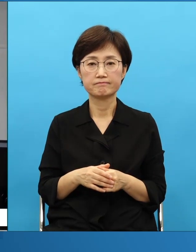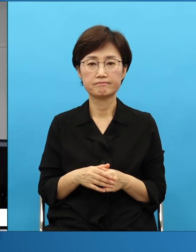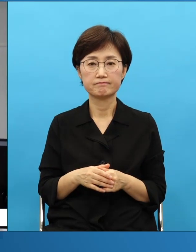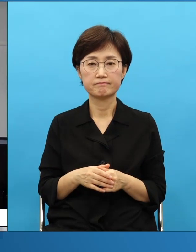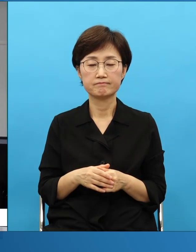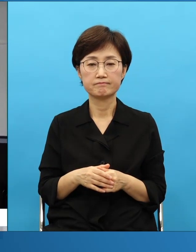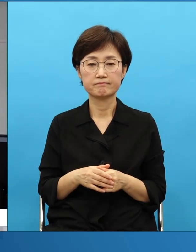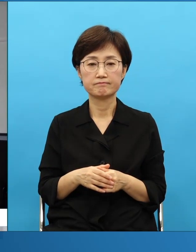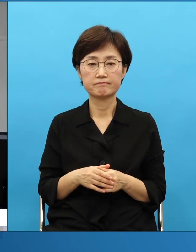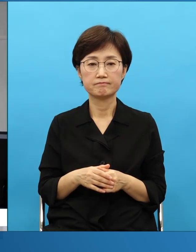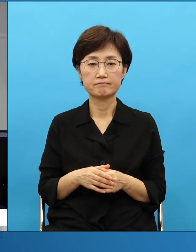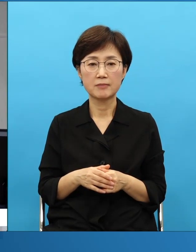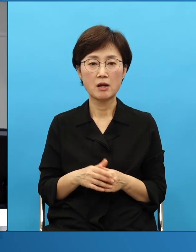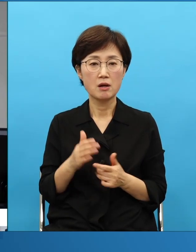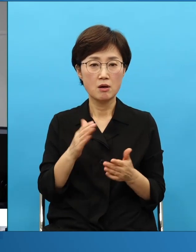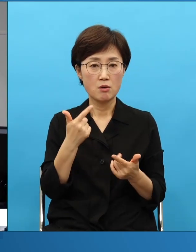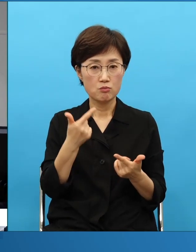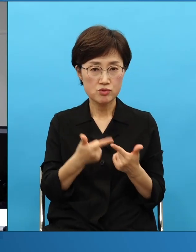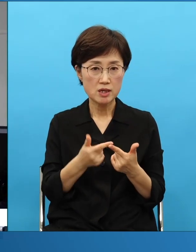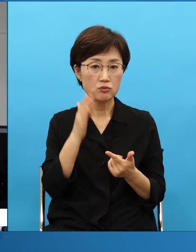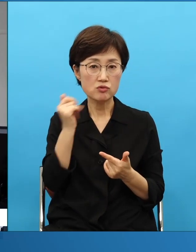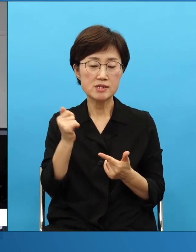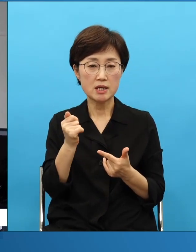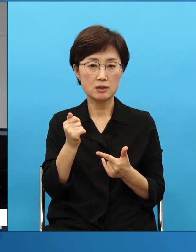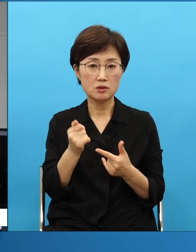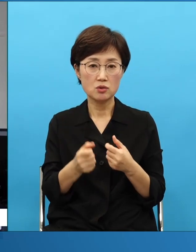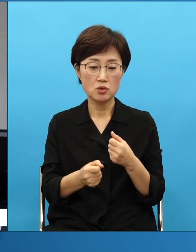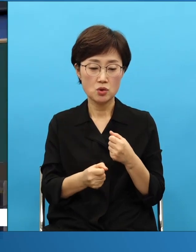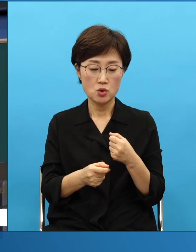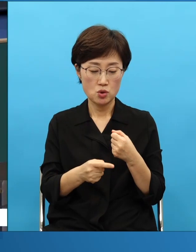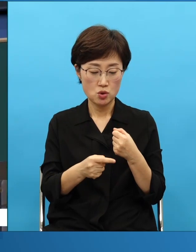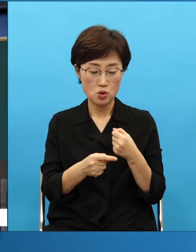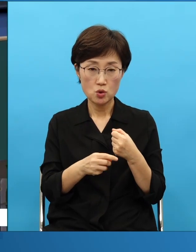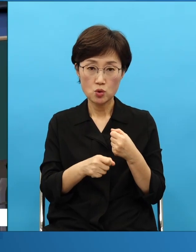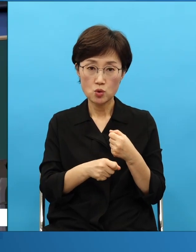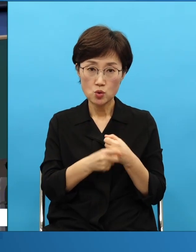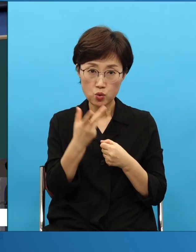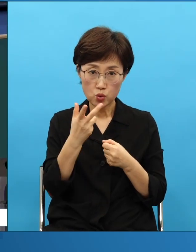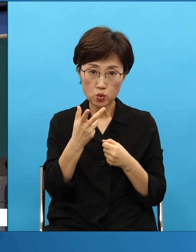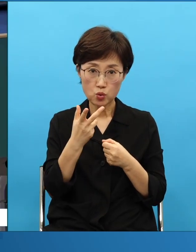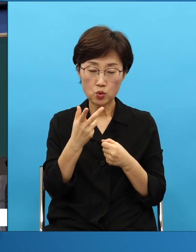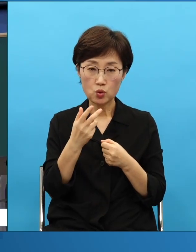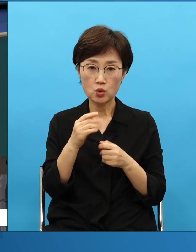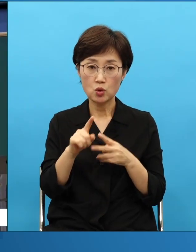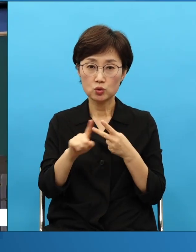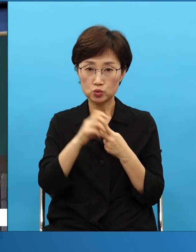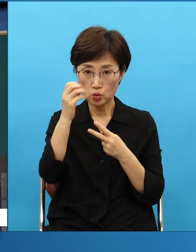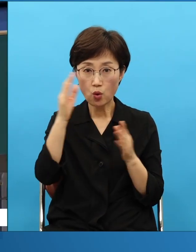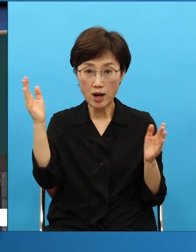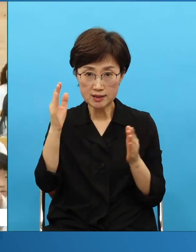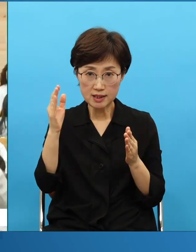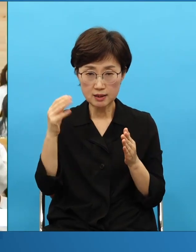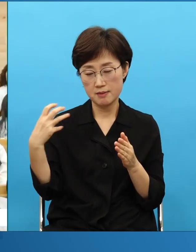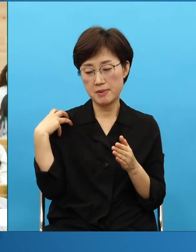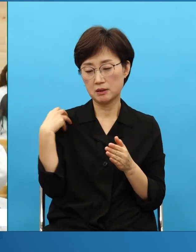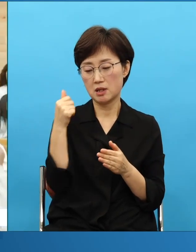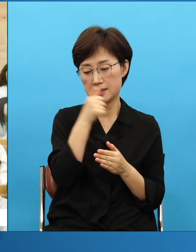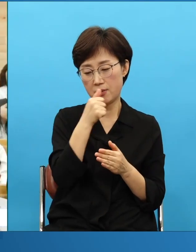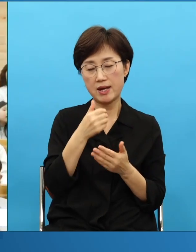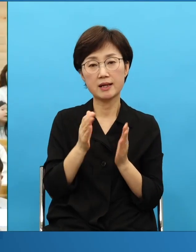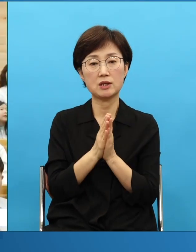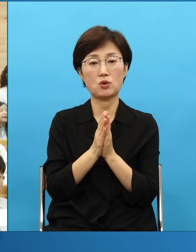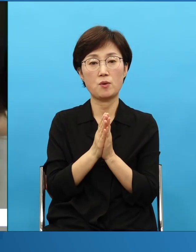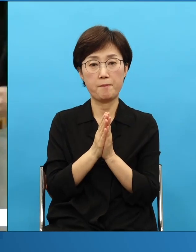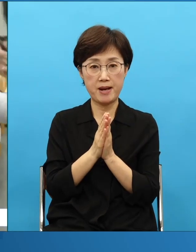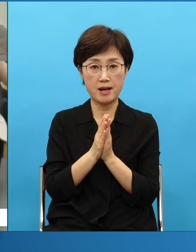이날 예배는 부산, 울산의 초신 및 청신 랩넌트들이 사회화 기도 등 순서를 맡았고 망대